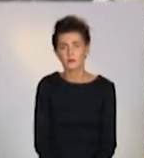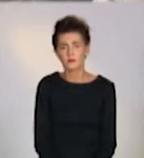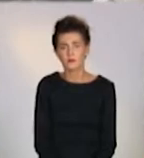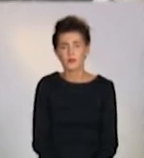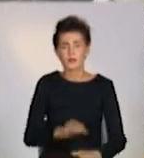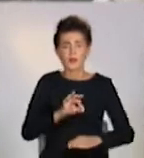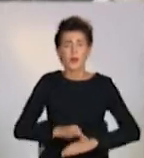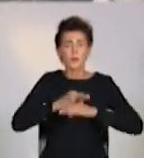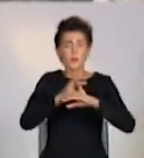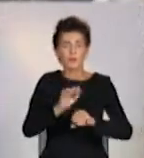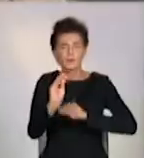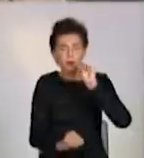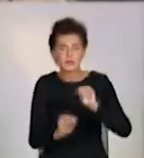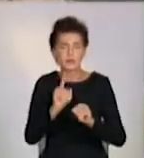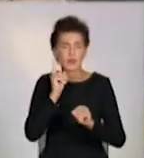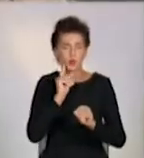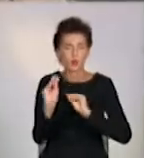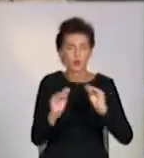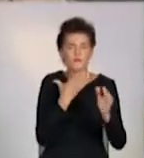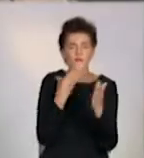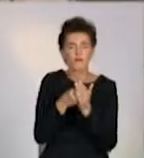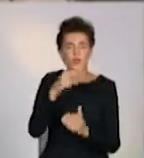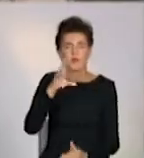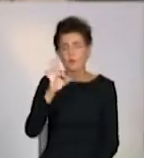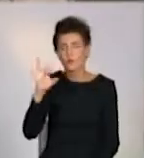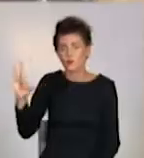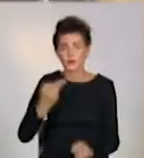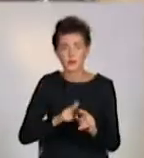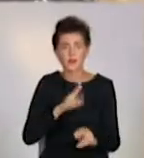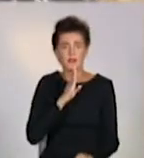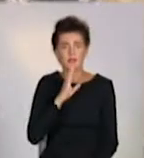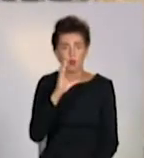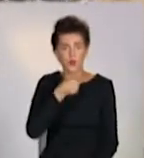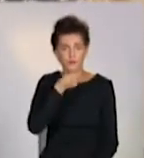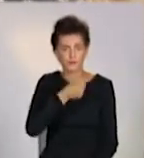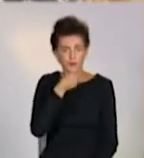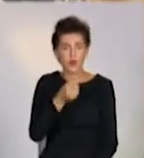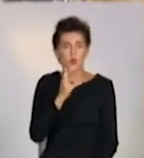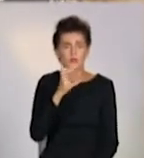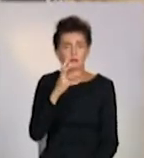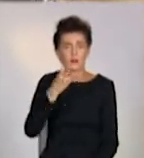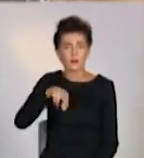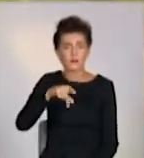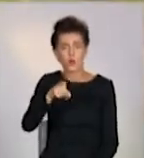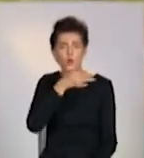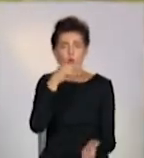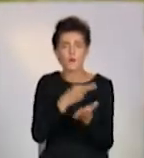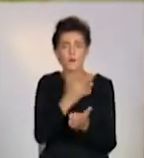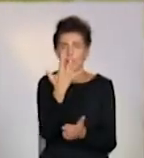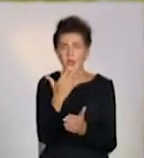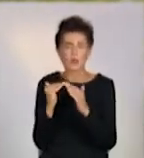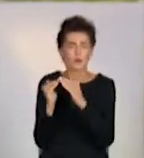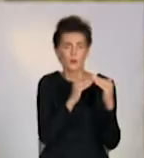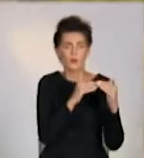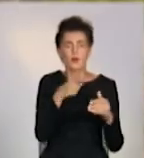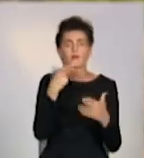Проводять товлоки і займаються озелененням свого двору. Пані Наталя – голова ОСББ, в складі якого 5 будинків. Щороку жителі